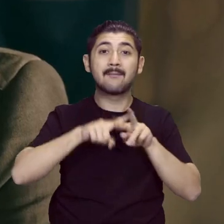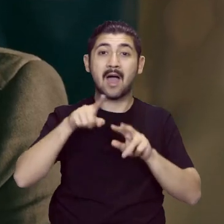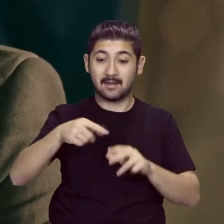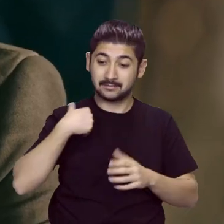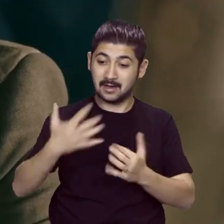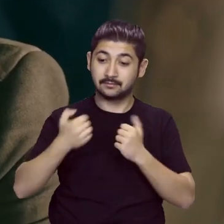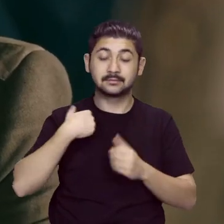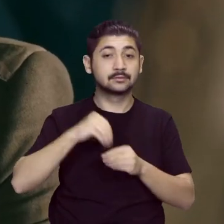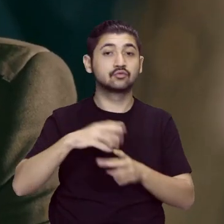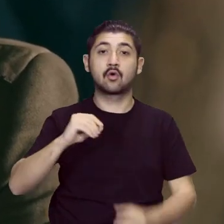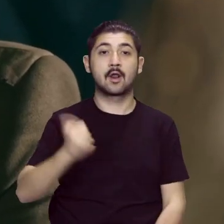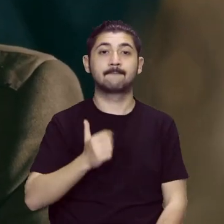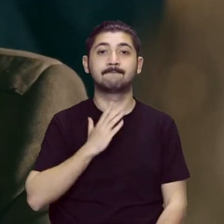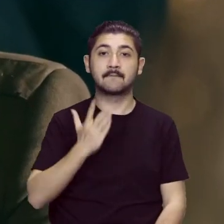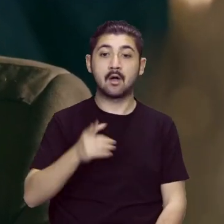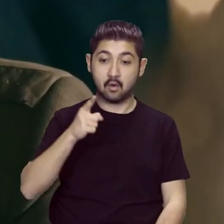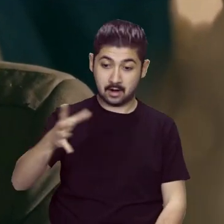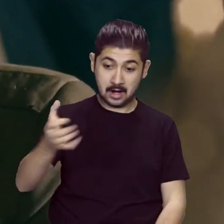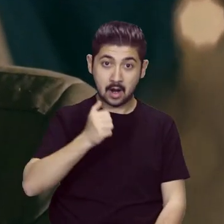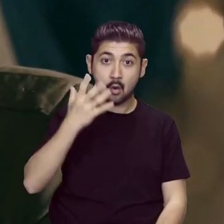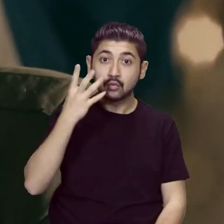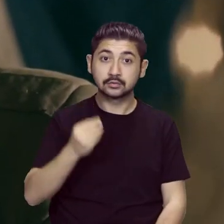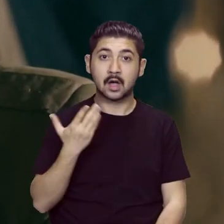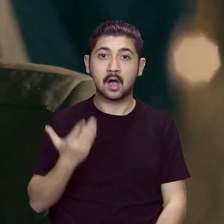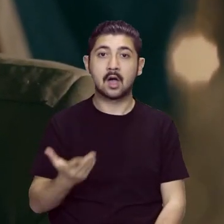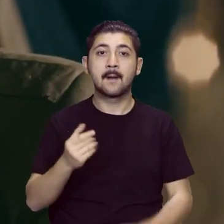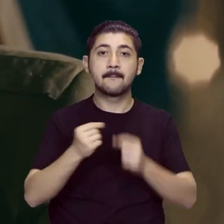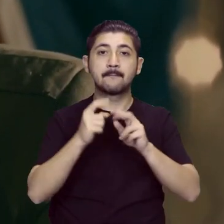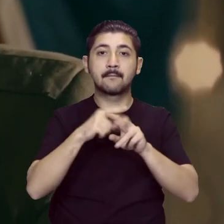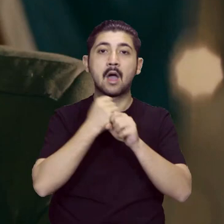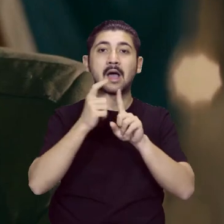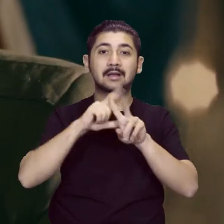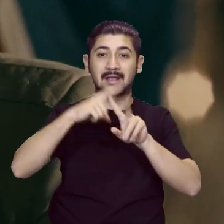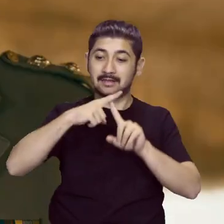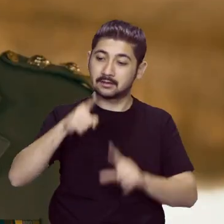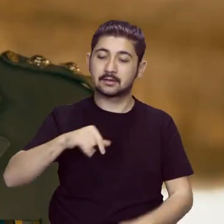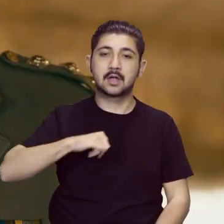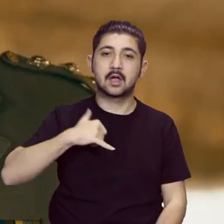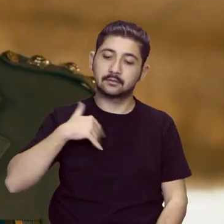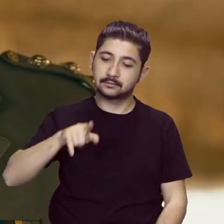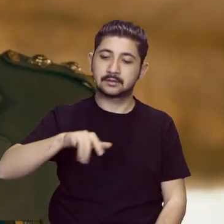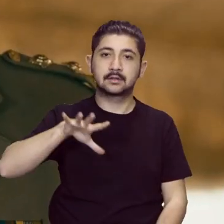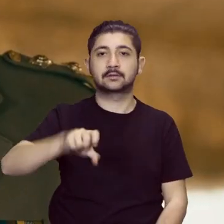önemli. Eğer orayı alırsak Bağdat'a bir adım daha yaklaşmış oluruz.